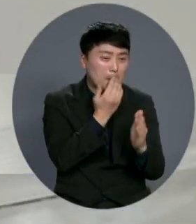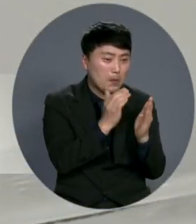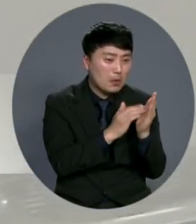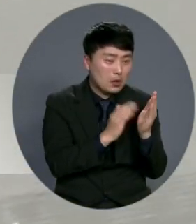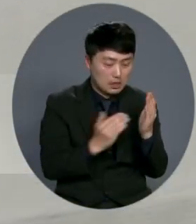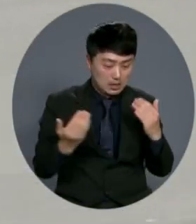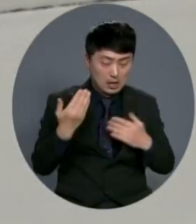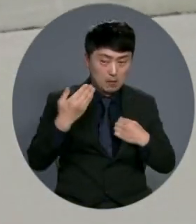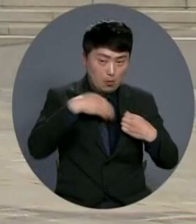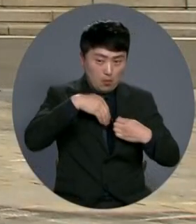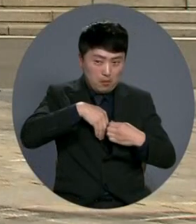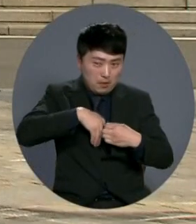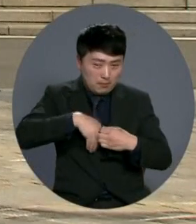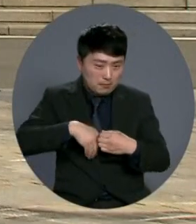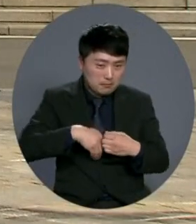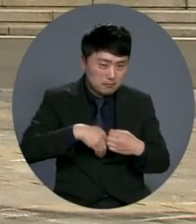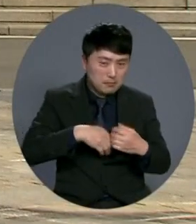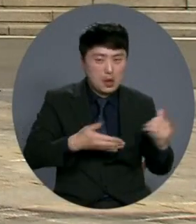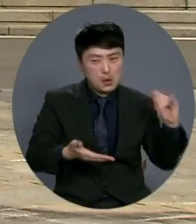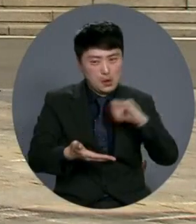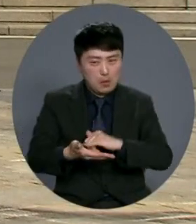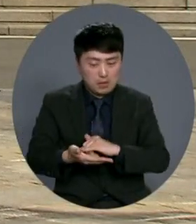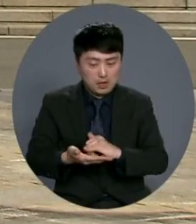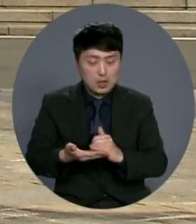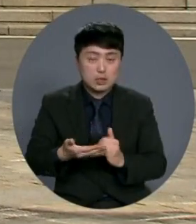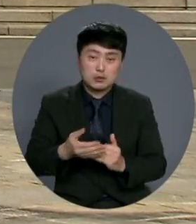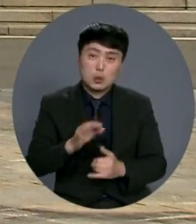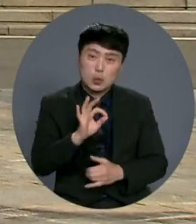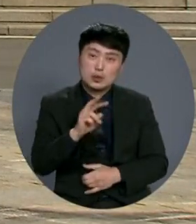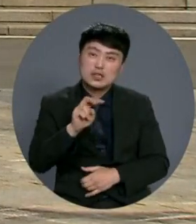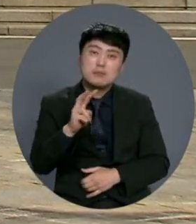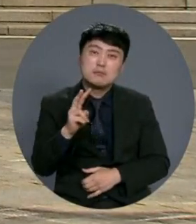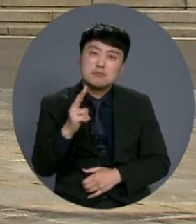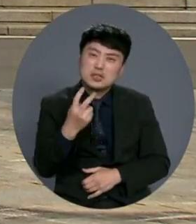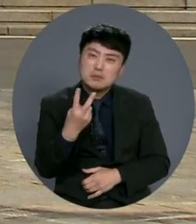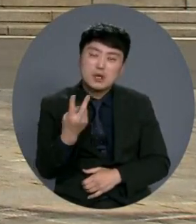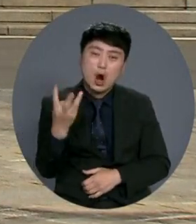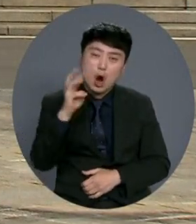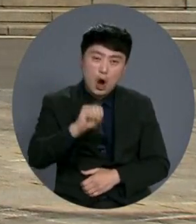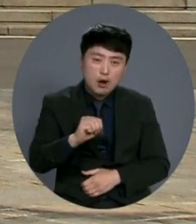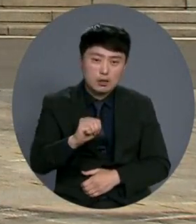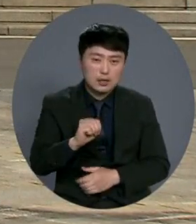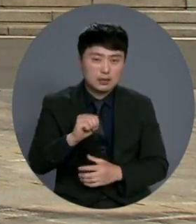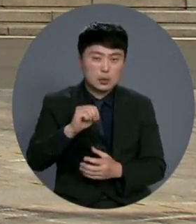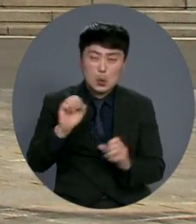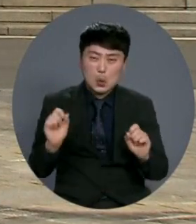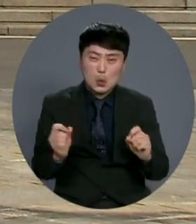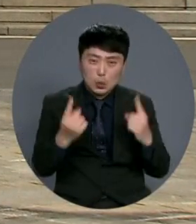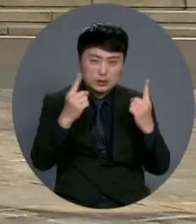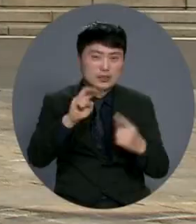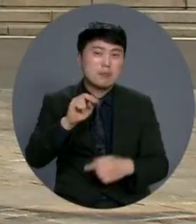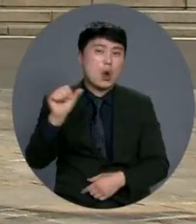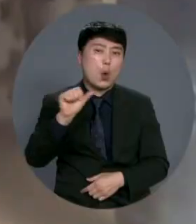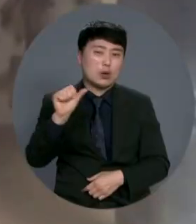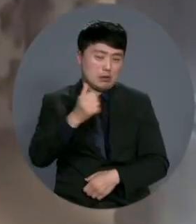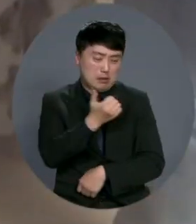수법을 사용했습니다. 시가 22억 원 상당으로 한꺼번에 2만 5천여 명이 투약할 수 있는